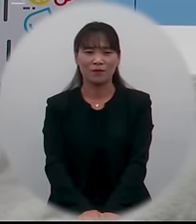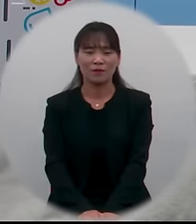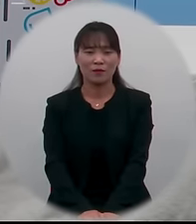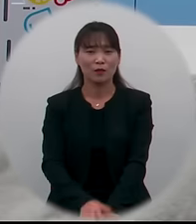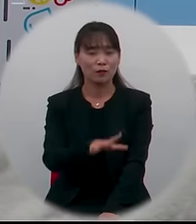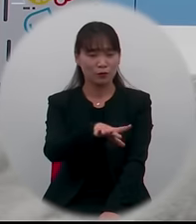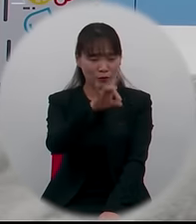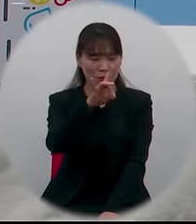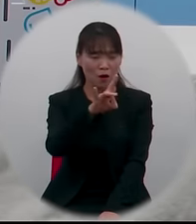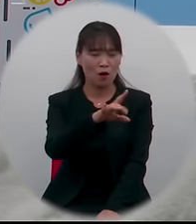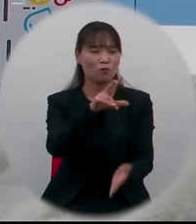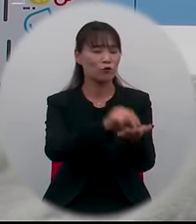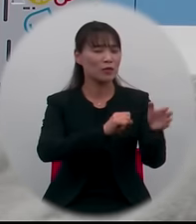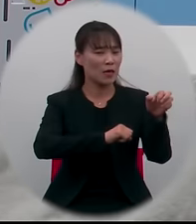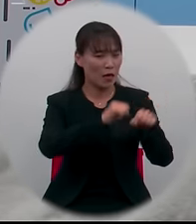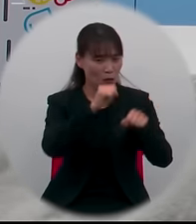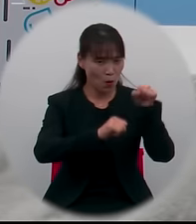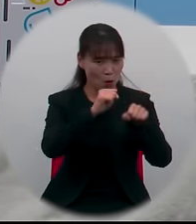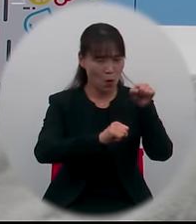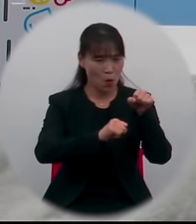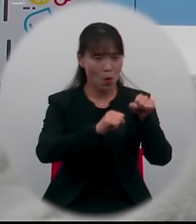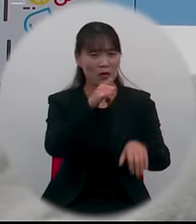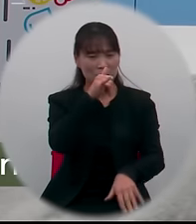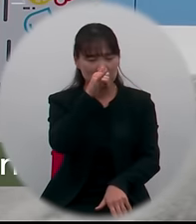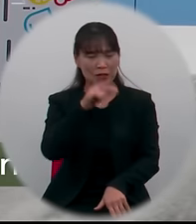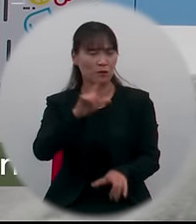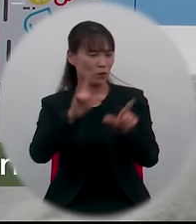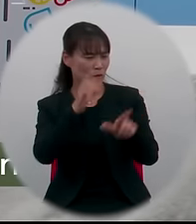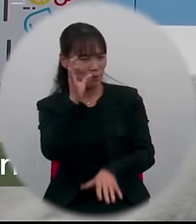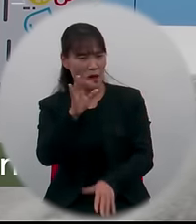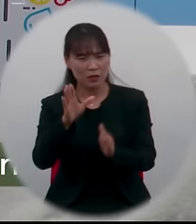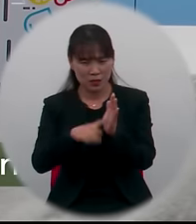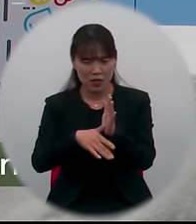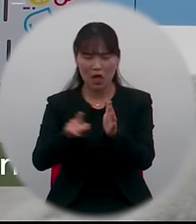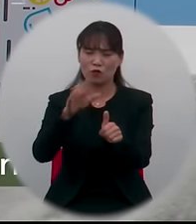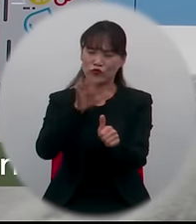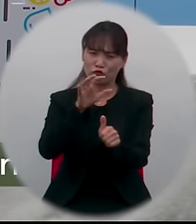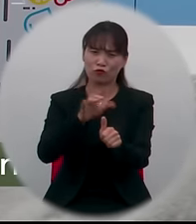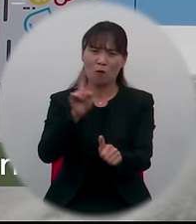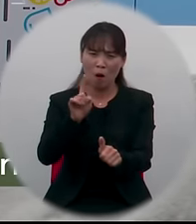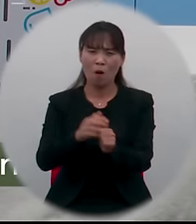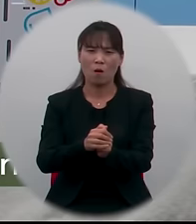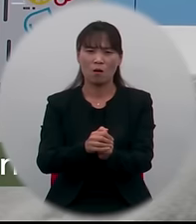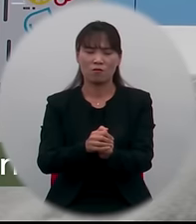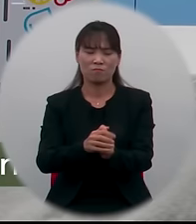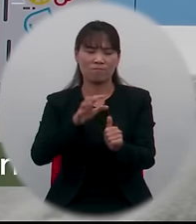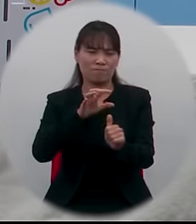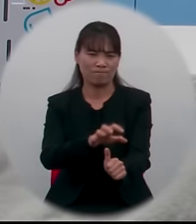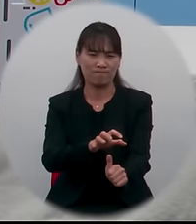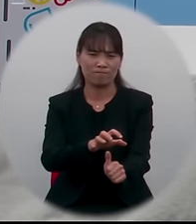수가 있는데 일단 문쟁 행동을 자녀들이 보이게 되지요 그 장면을 보실 때 이러한 훈육은 대부분 스무드